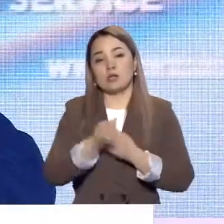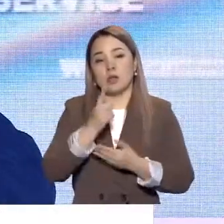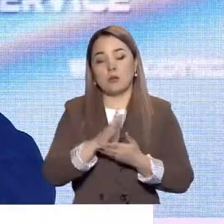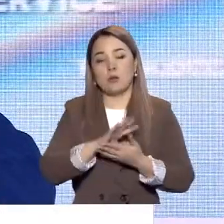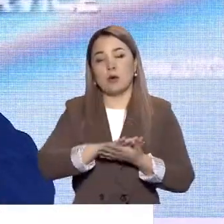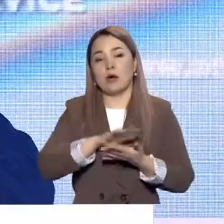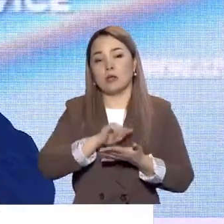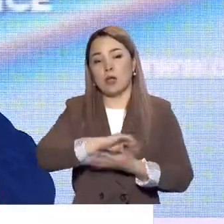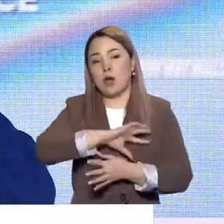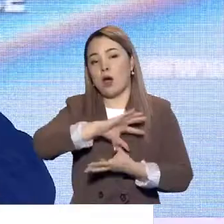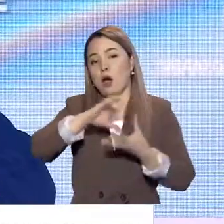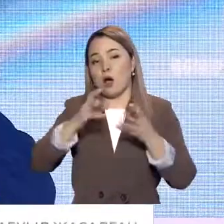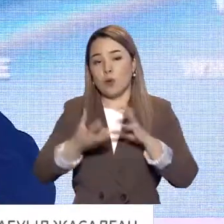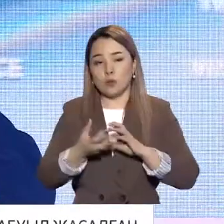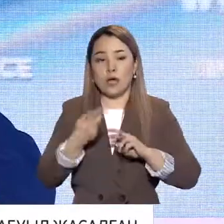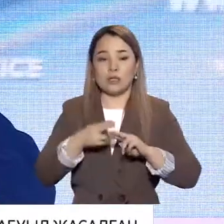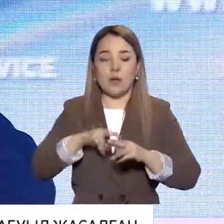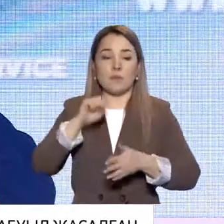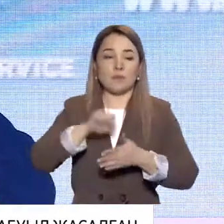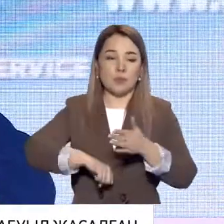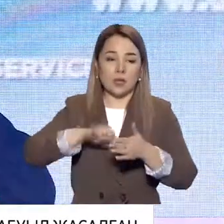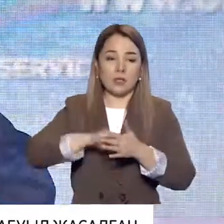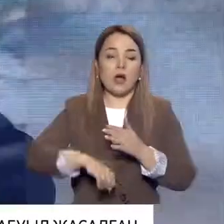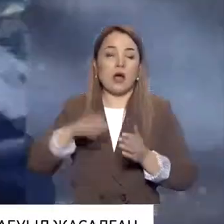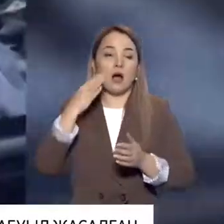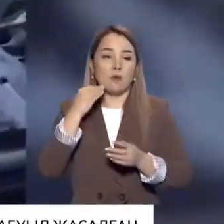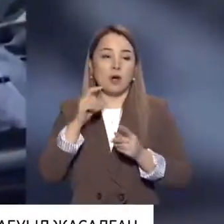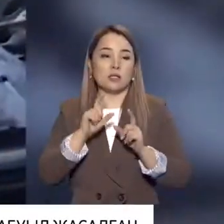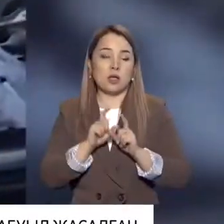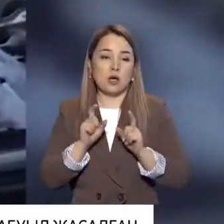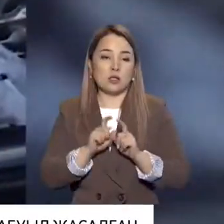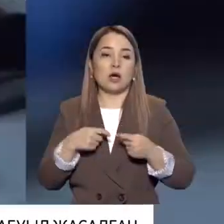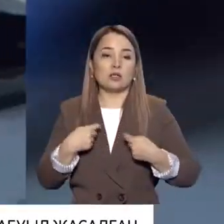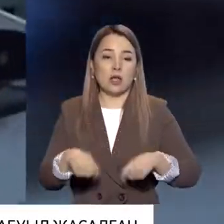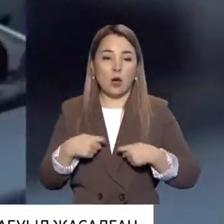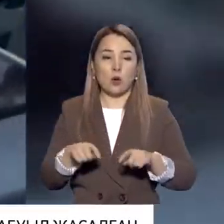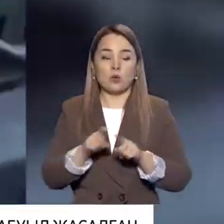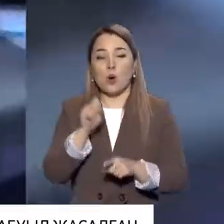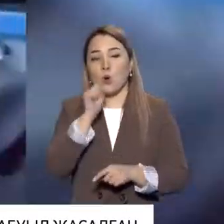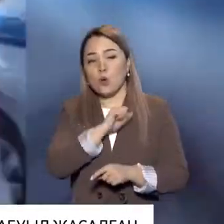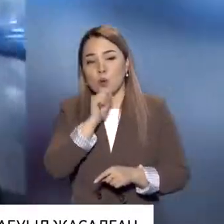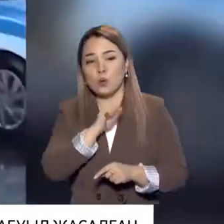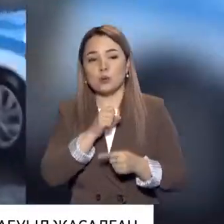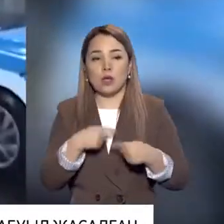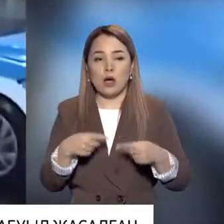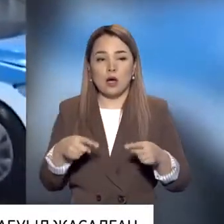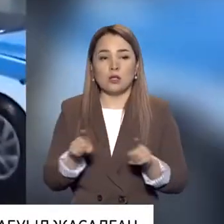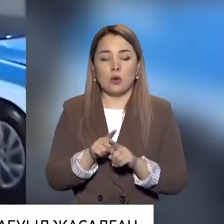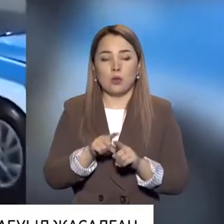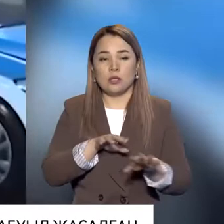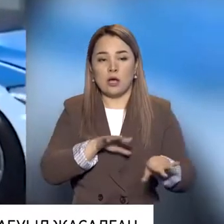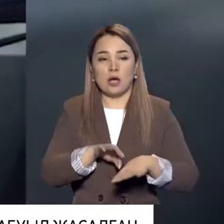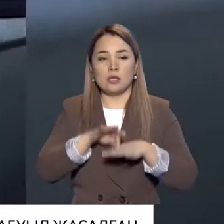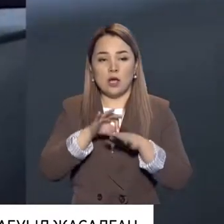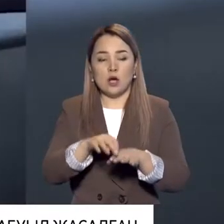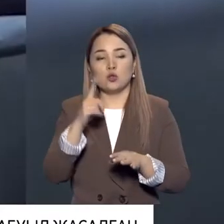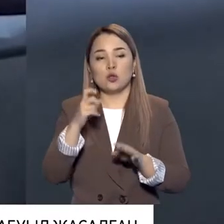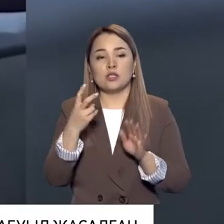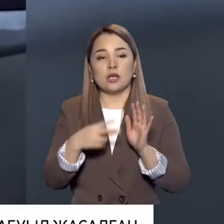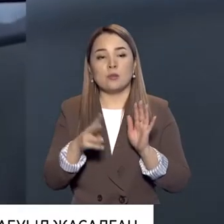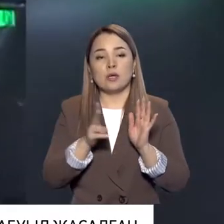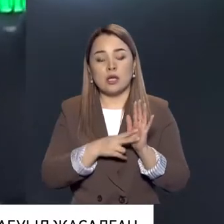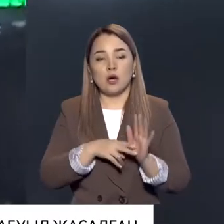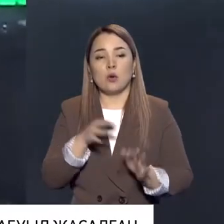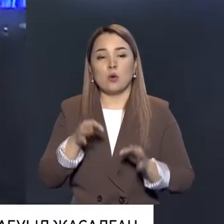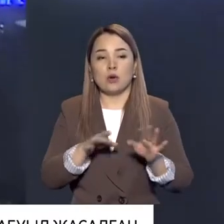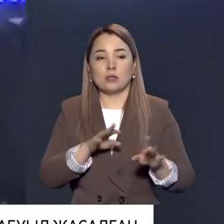хаос процесінде Алматы қаласының сауда объектілерінен жасалған ұрлық туралы істер құрайды. 127